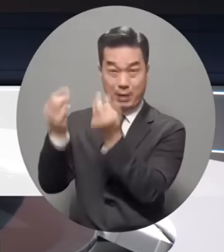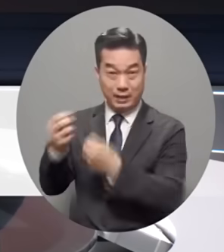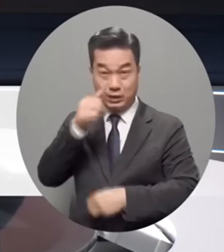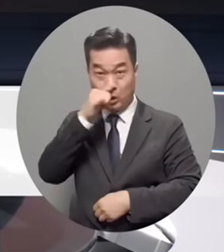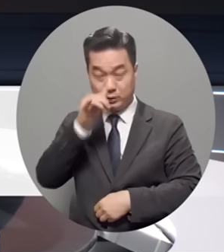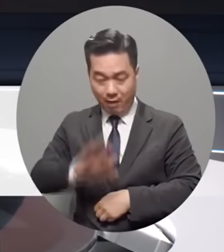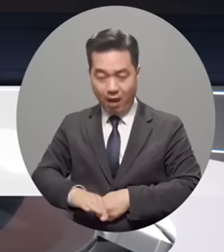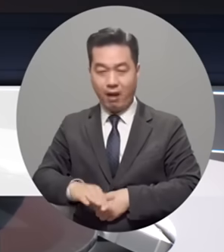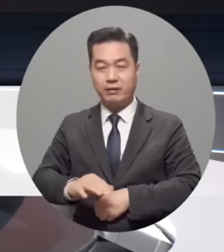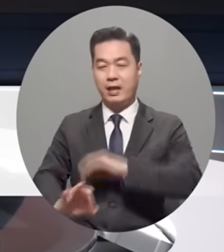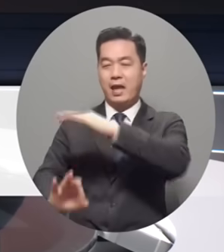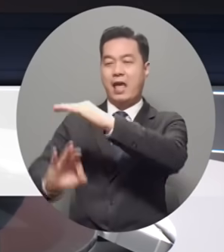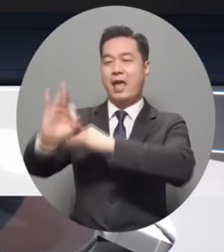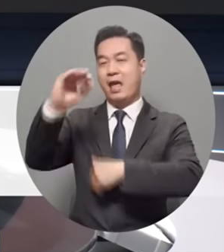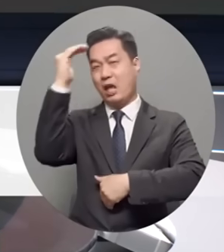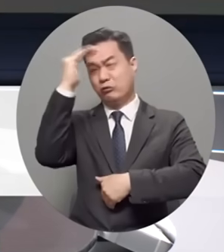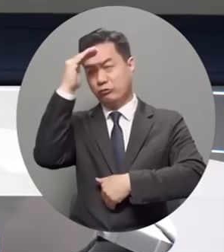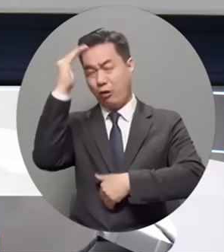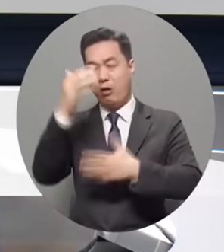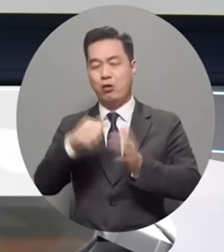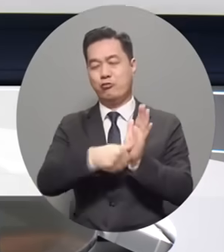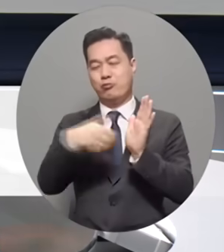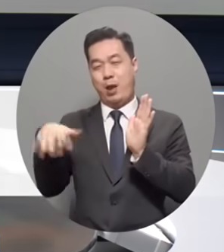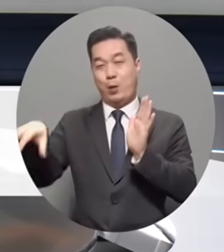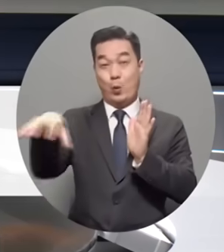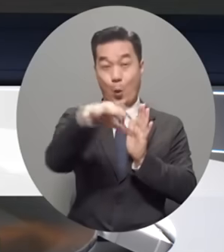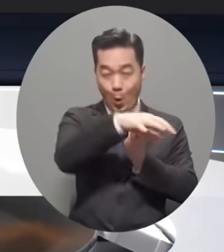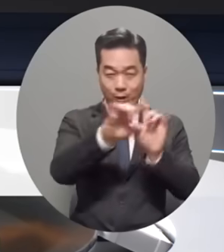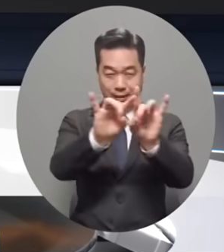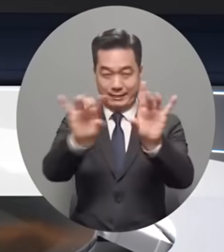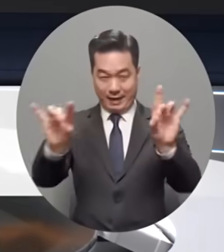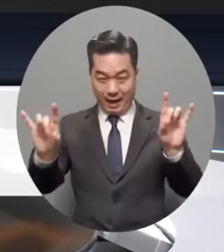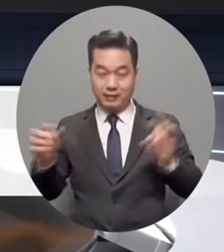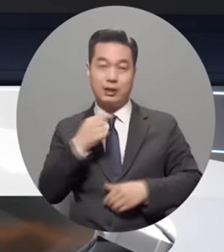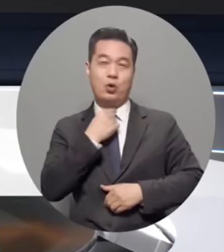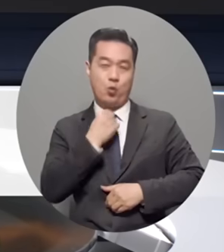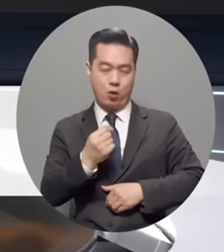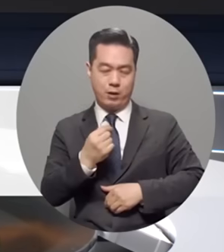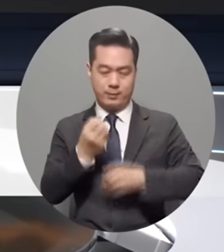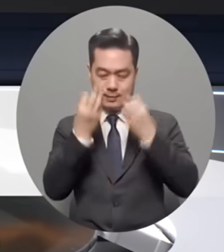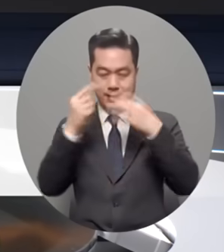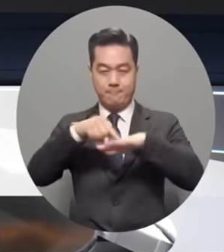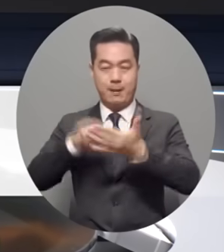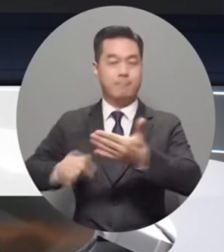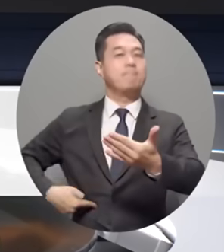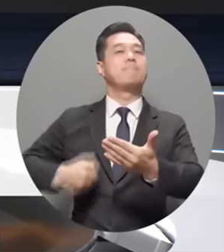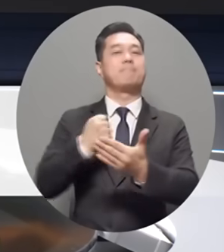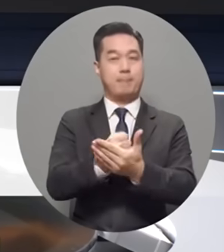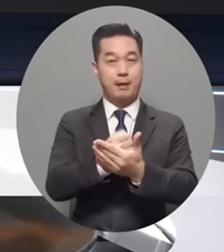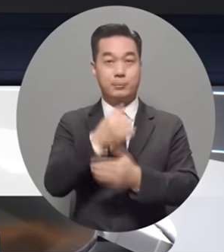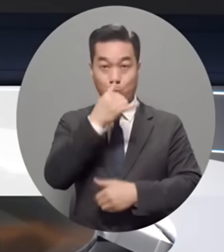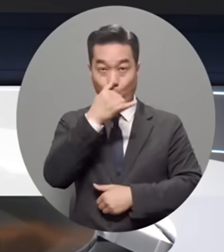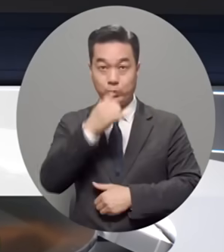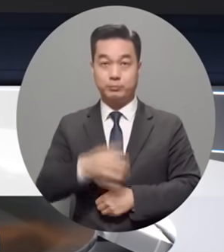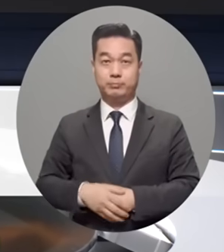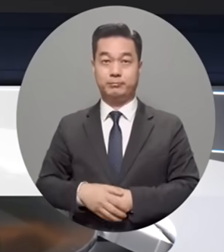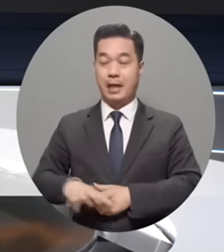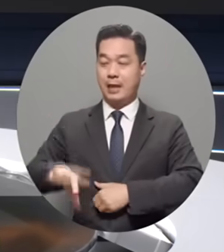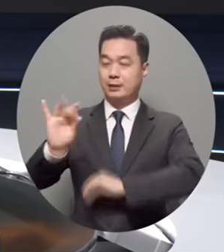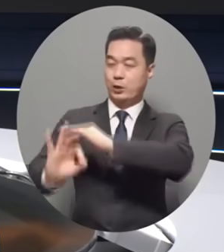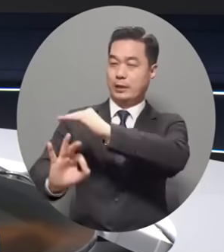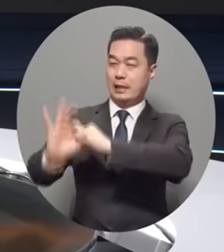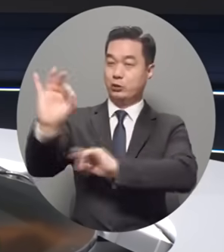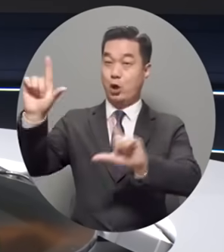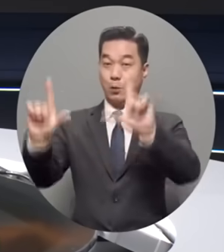해맞이 명소에서는 많은 시민들이 저마다의 새해 희망과 각오를 가슴에 품었습니다. 올해 첫 일출 모습들을